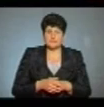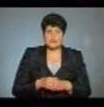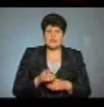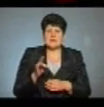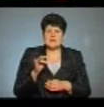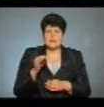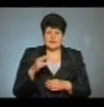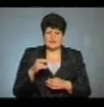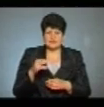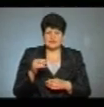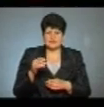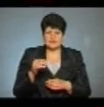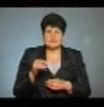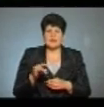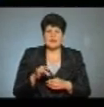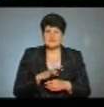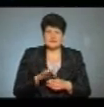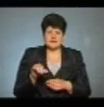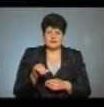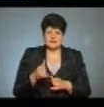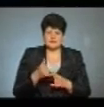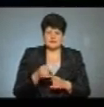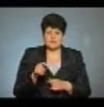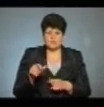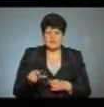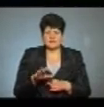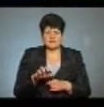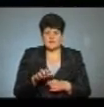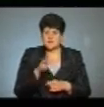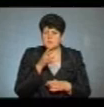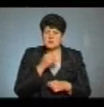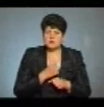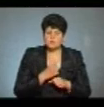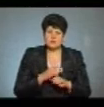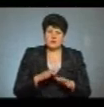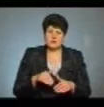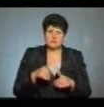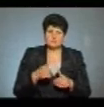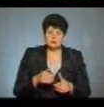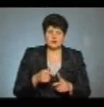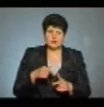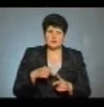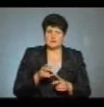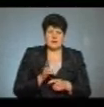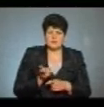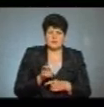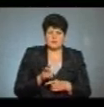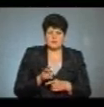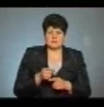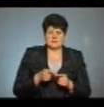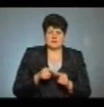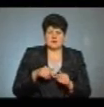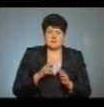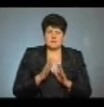обробляють ділянки розмноження кліщів, не шкідлива для людей і тварин, але під час робіт рекомендують утриматись від відвідування цього